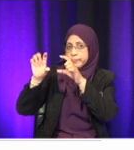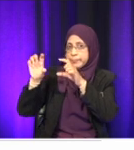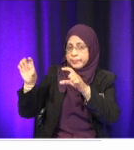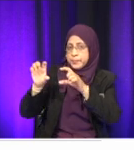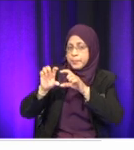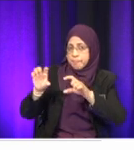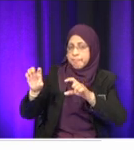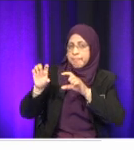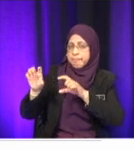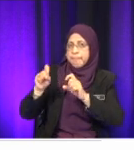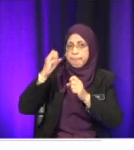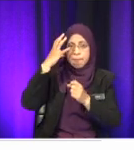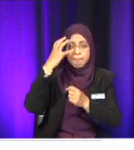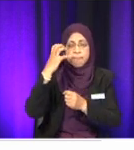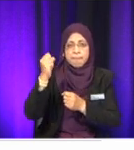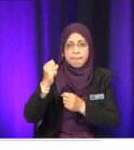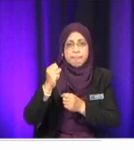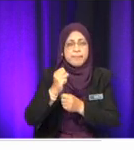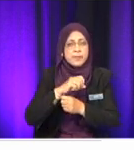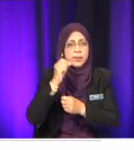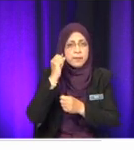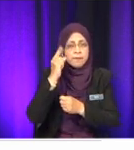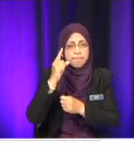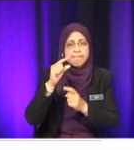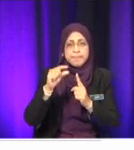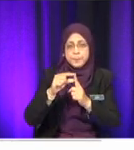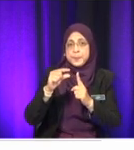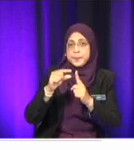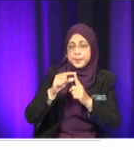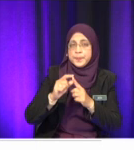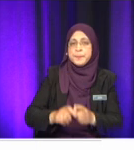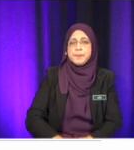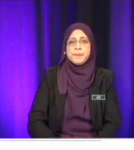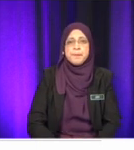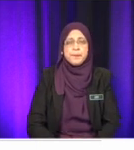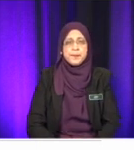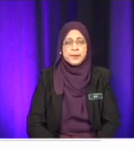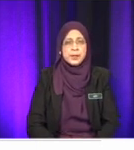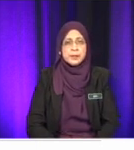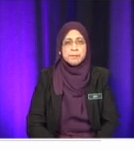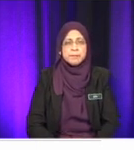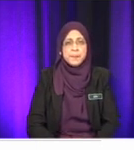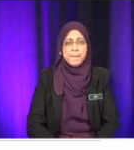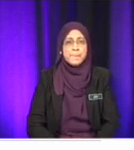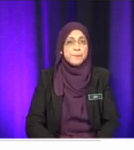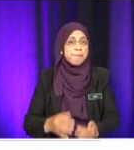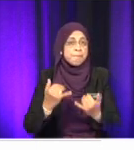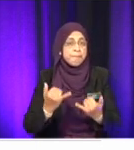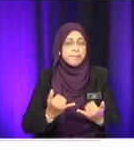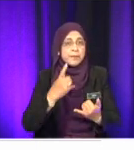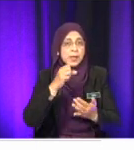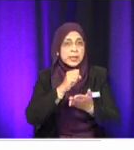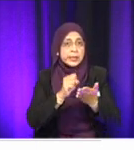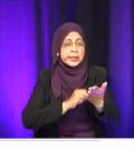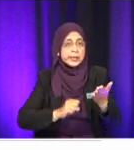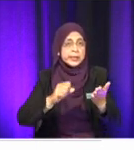adalah berkaitan dengan image dan budaya yang populer Oke kita beralih pula kepada seni